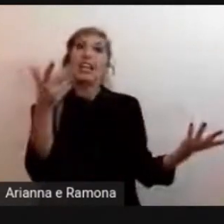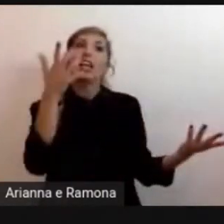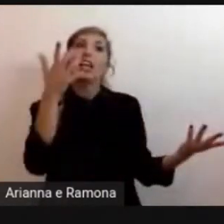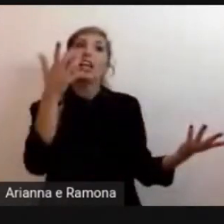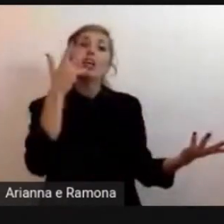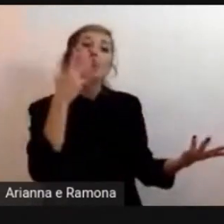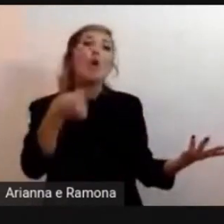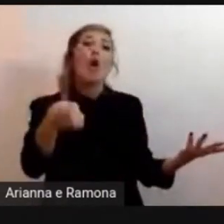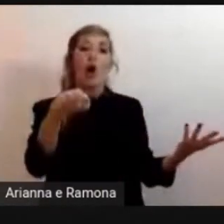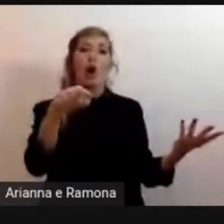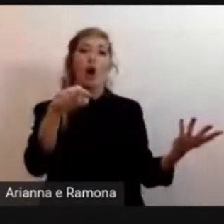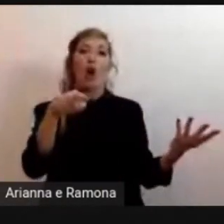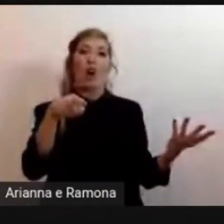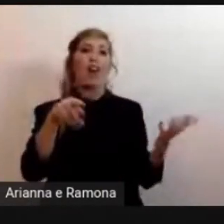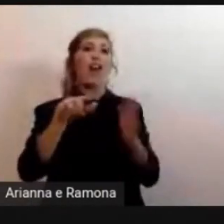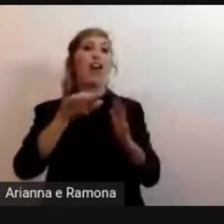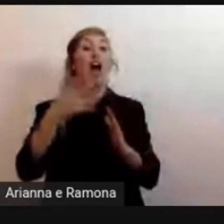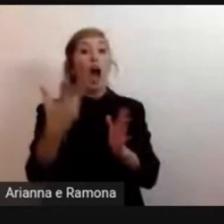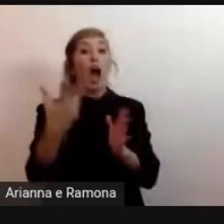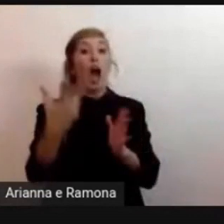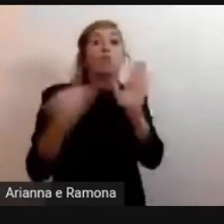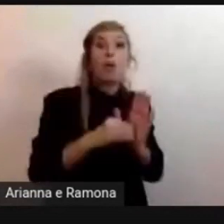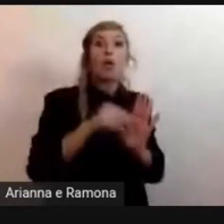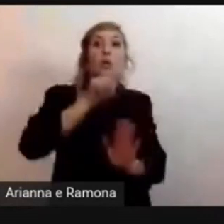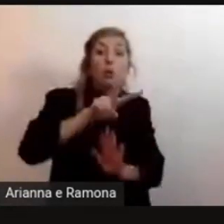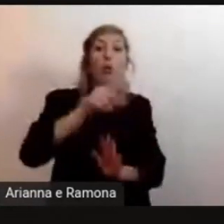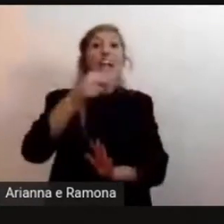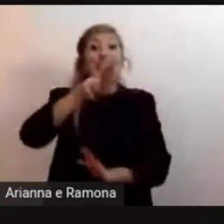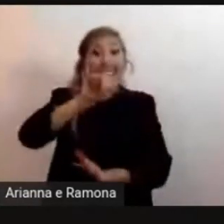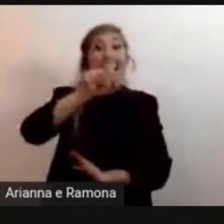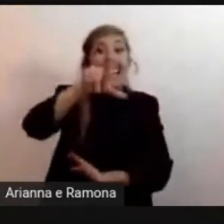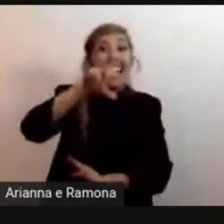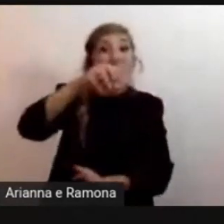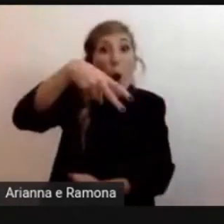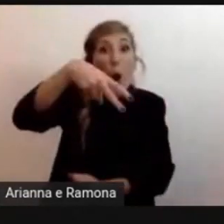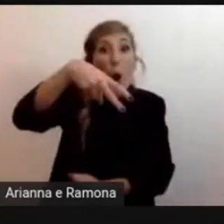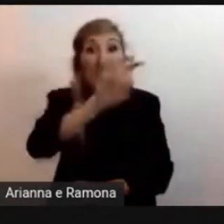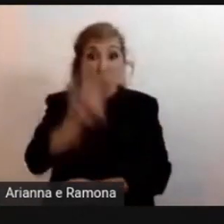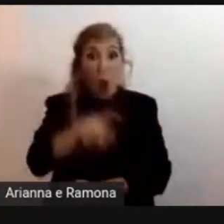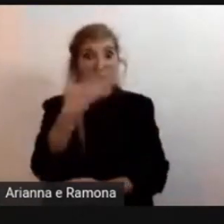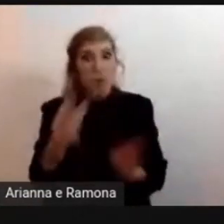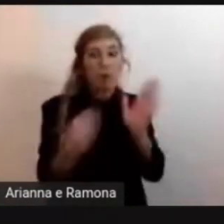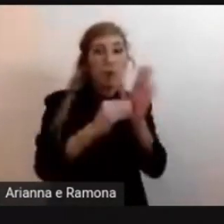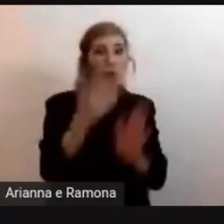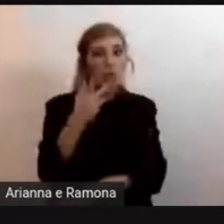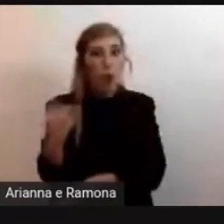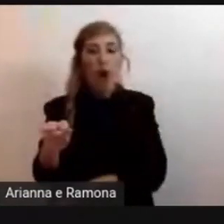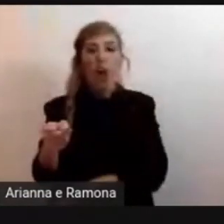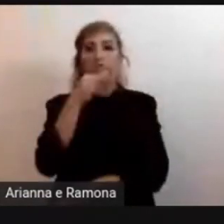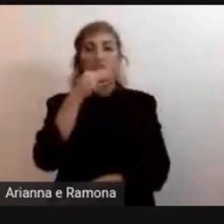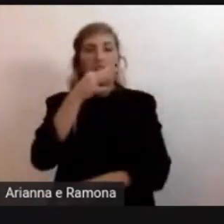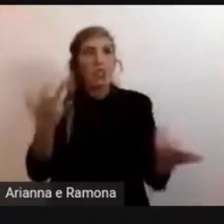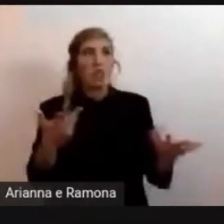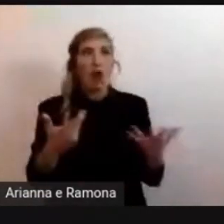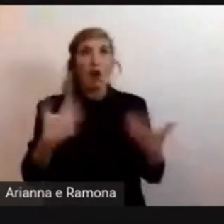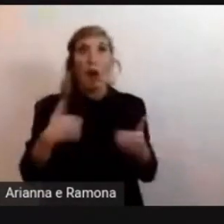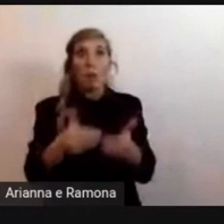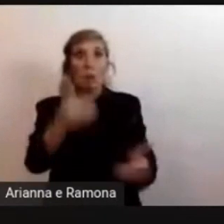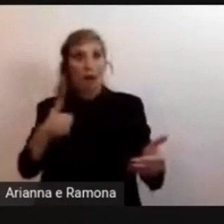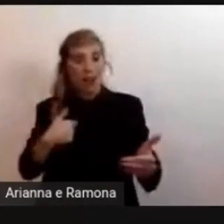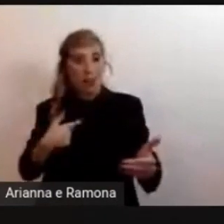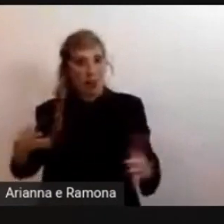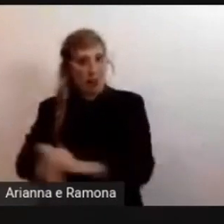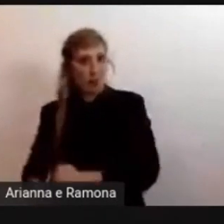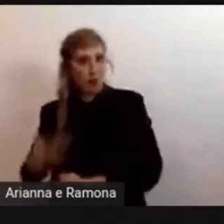altre due milioni di dati come ricorda non ce l'avevano prima e non si capisce perché non